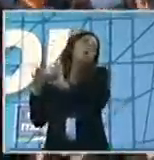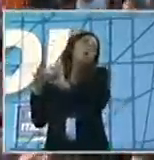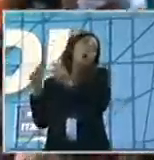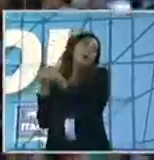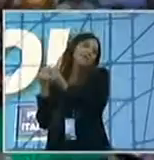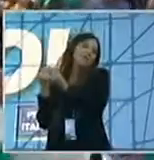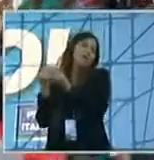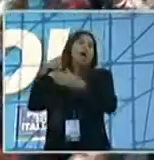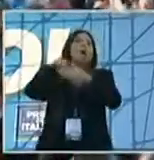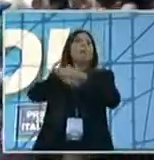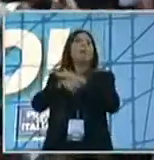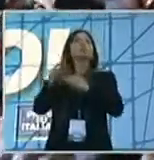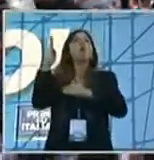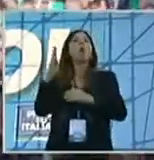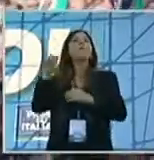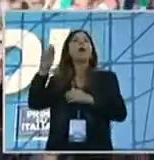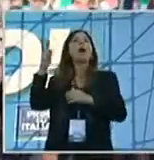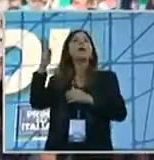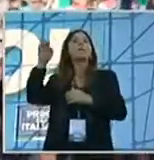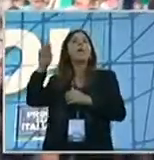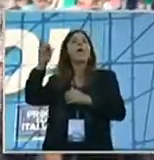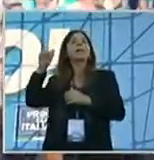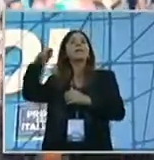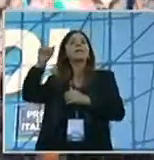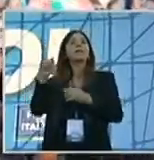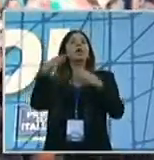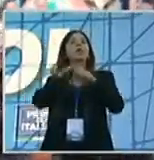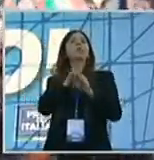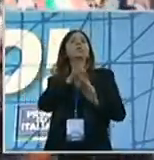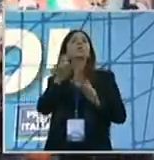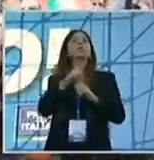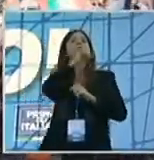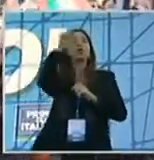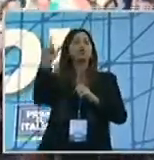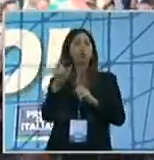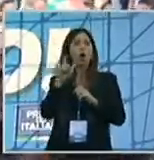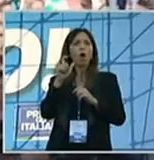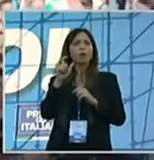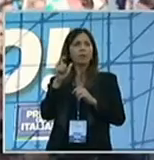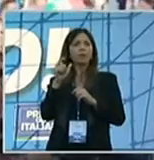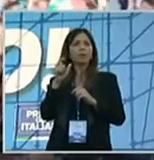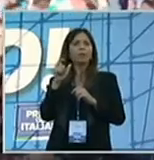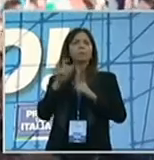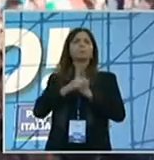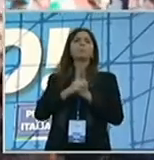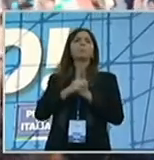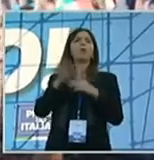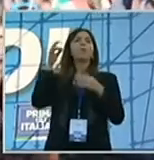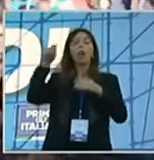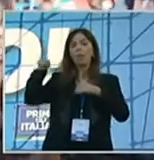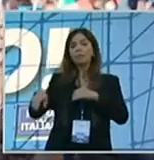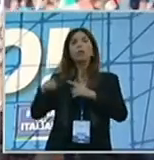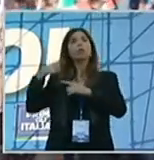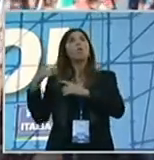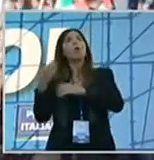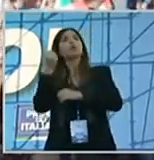da 200 giorni. Se vi casca un volantino oggi, lo ritrovano quelli del concerto del 1° maggio. Quello è il caos che